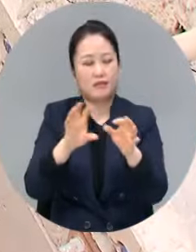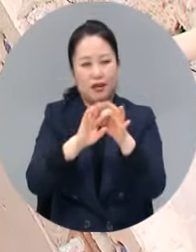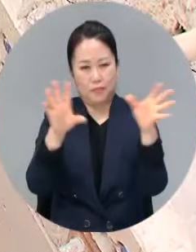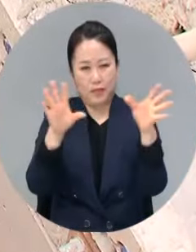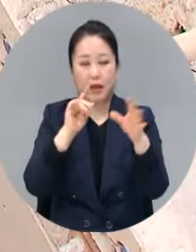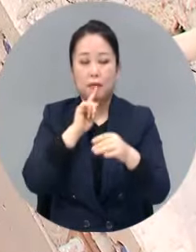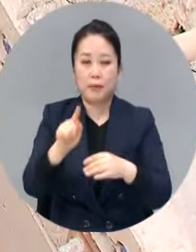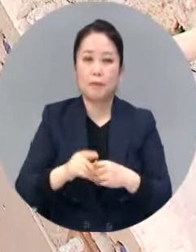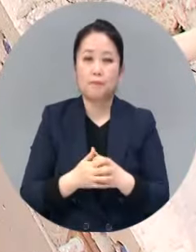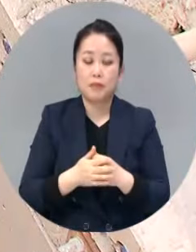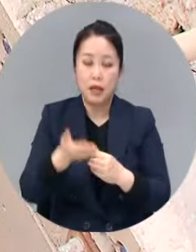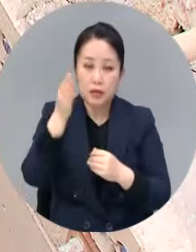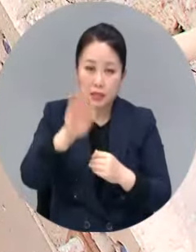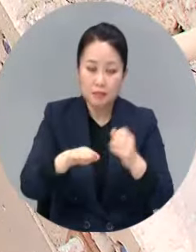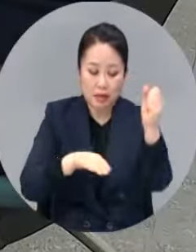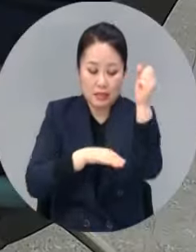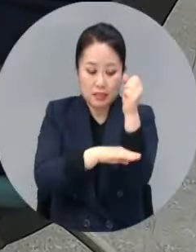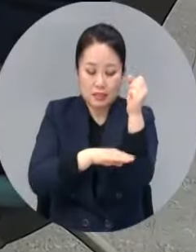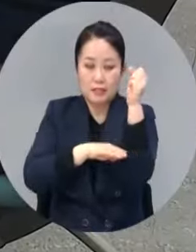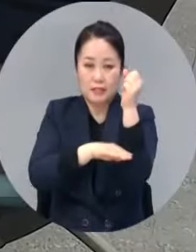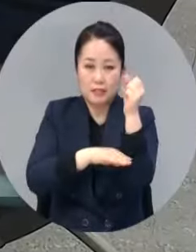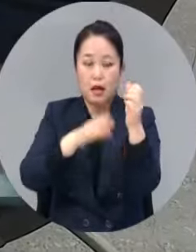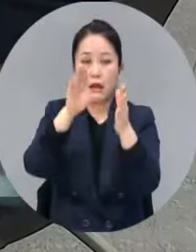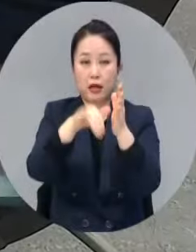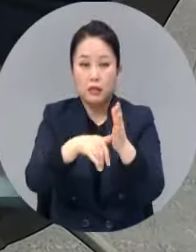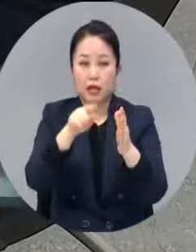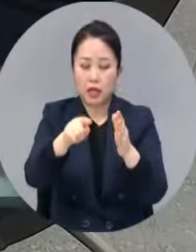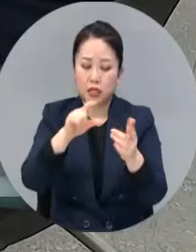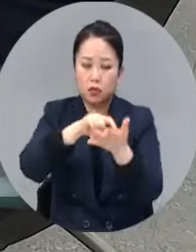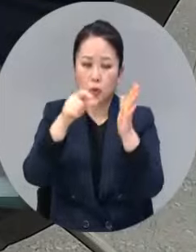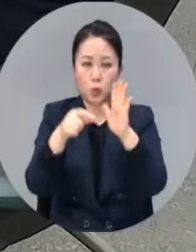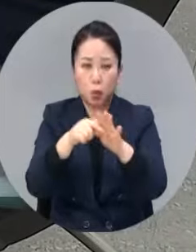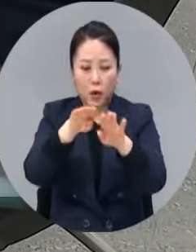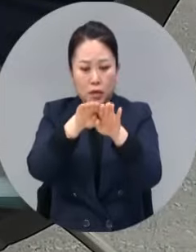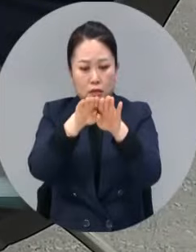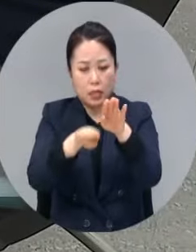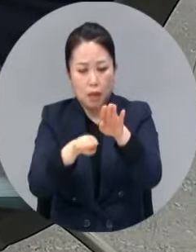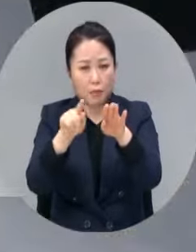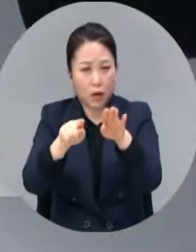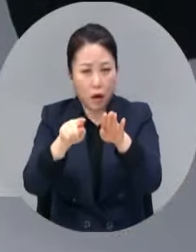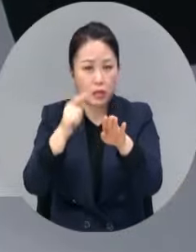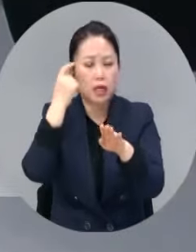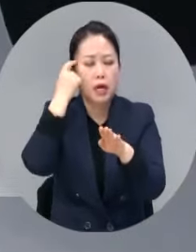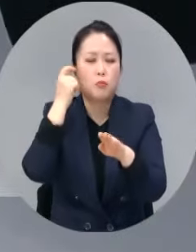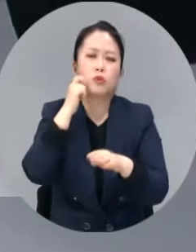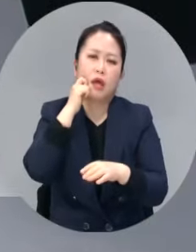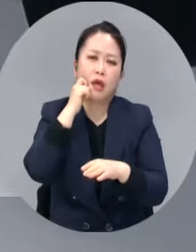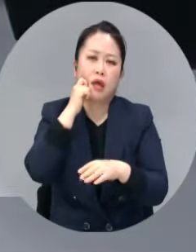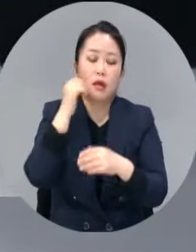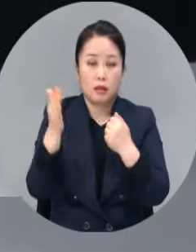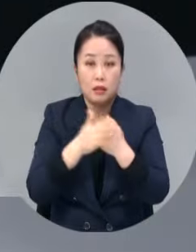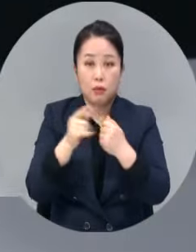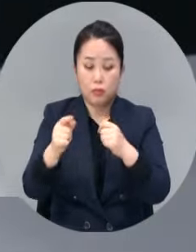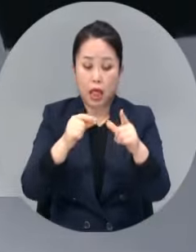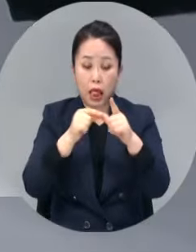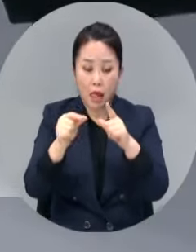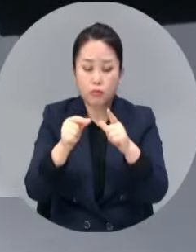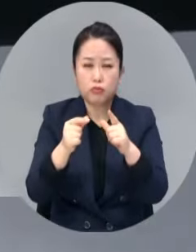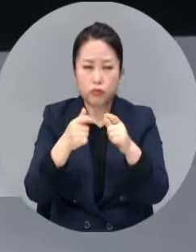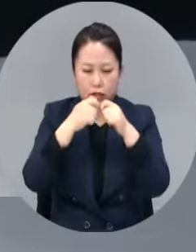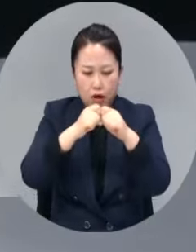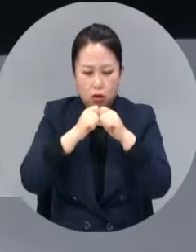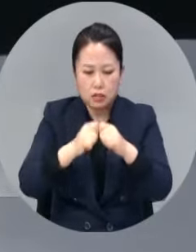밝혔습니다. 다만 절단 작업 당시 이 정도 규모의 단차가 생길지는 예상하지 못했다면서 일부 시공이